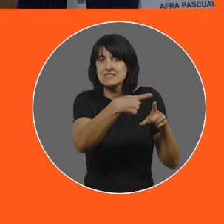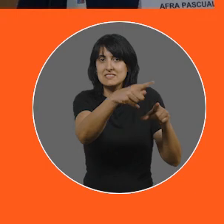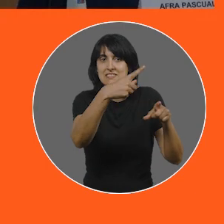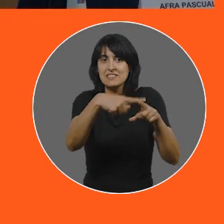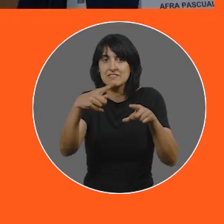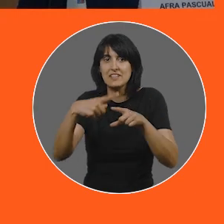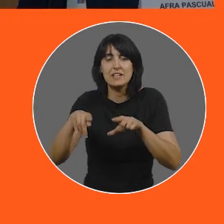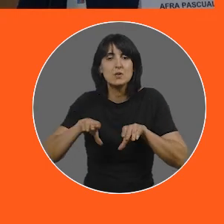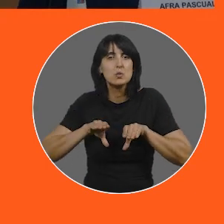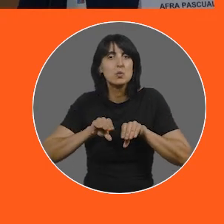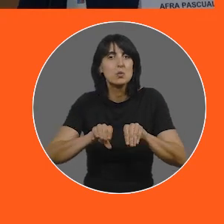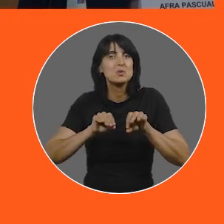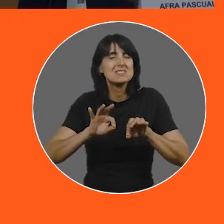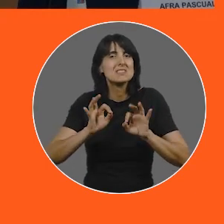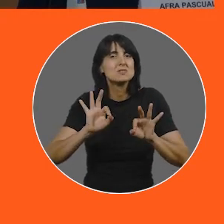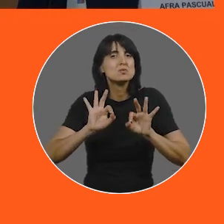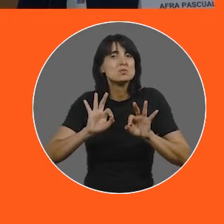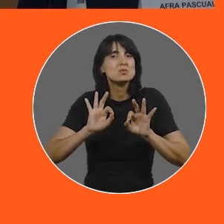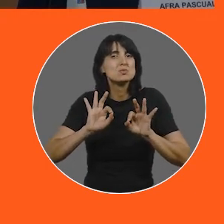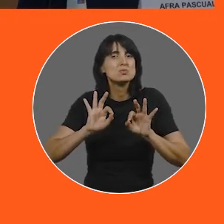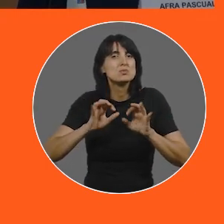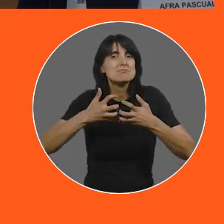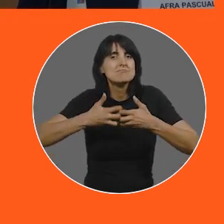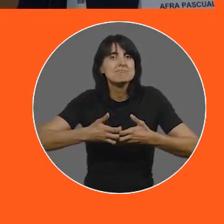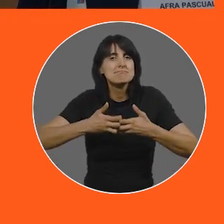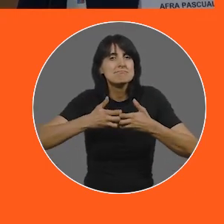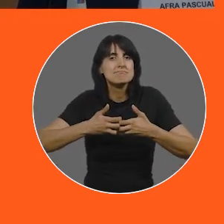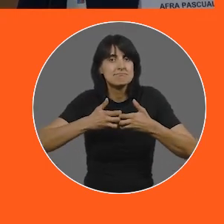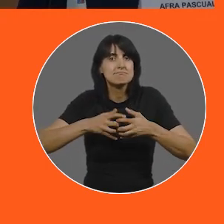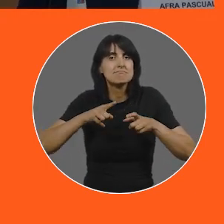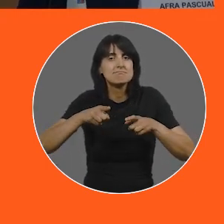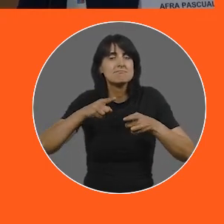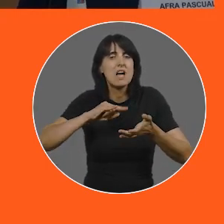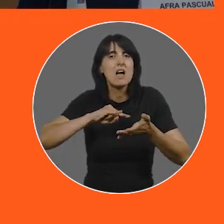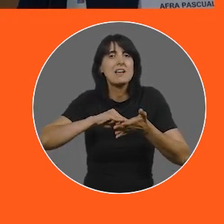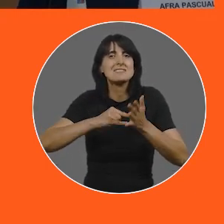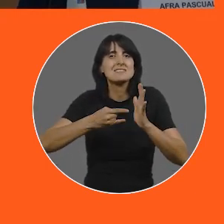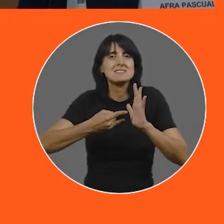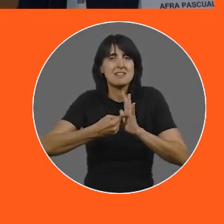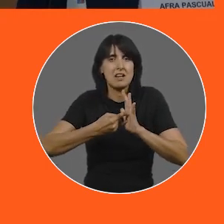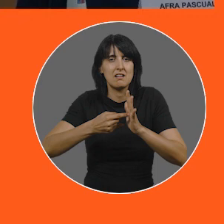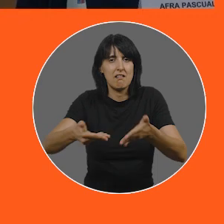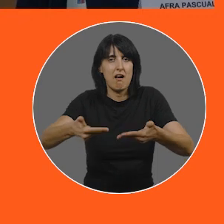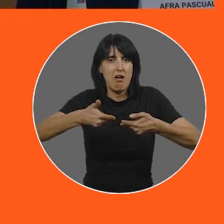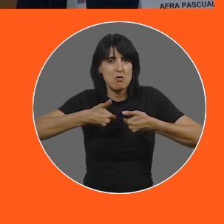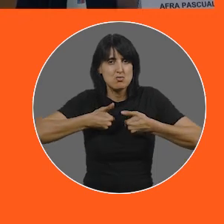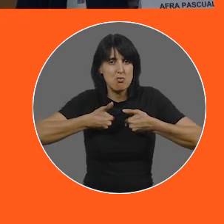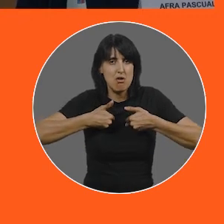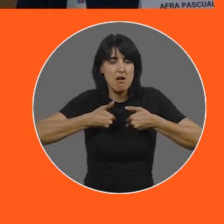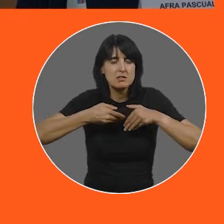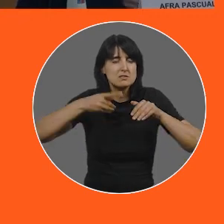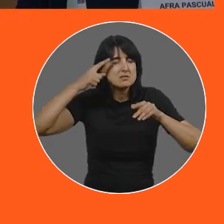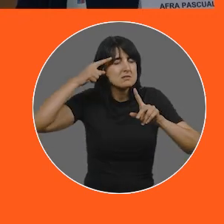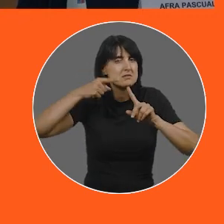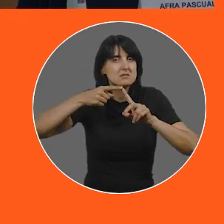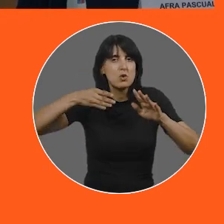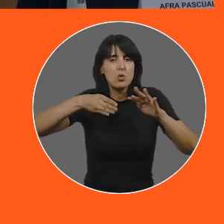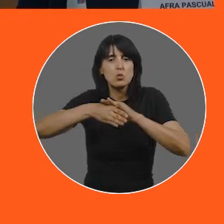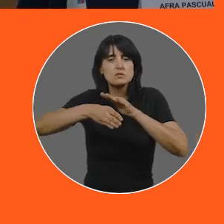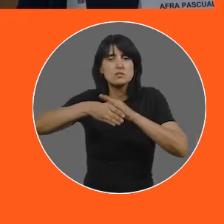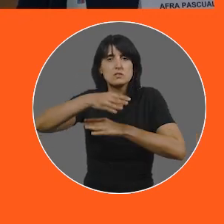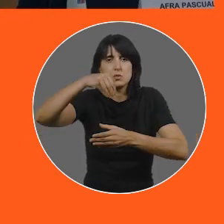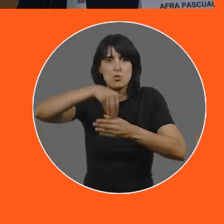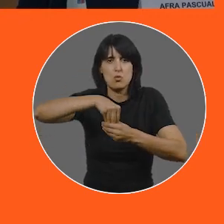que utilitzen els dispositius especials, que són les mesures, ajudes tècniques, que els permet